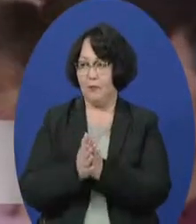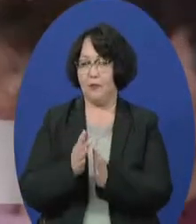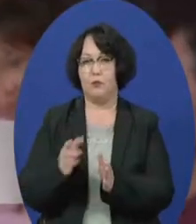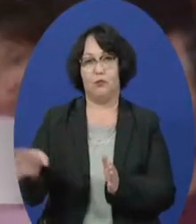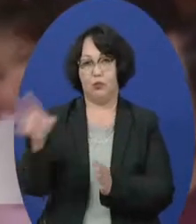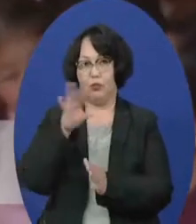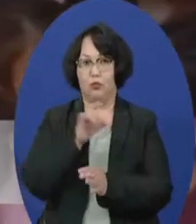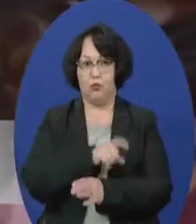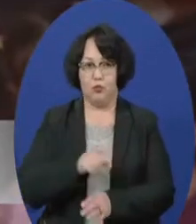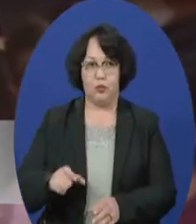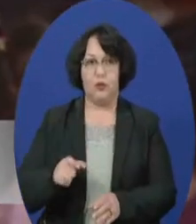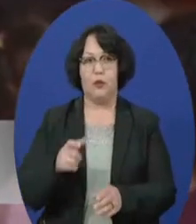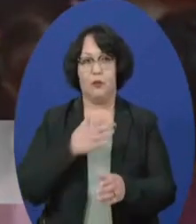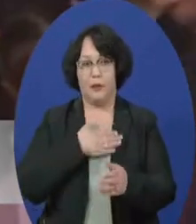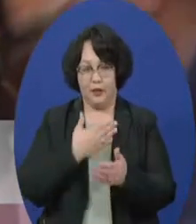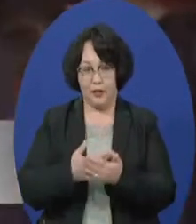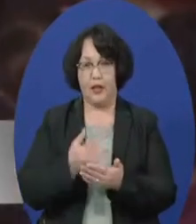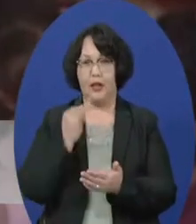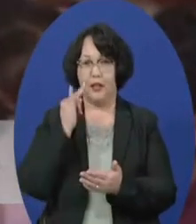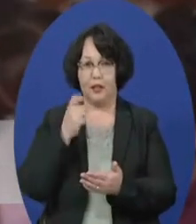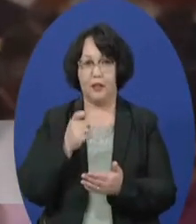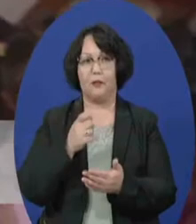цан олон та маш их баярласнаа илэрхийл.